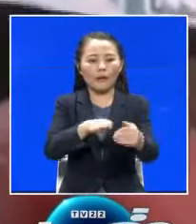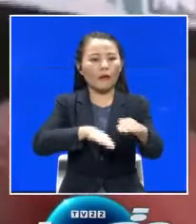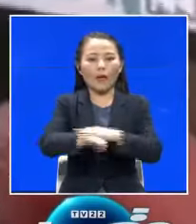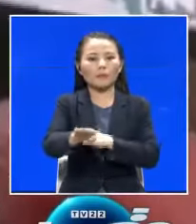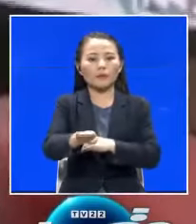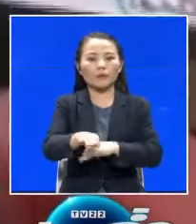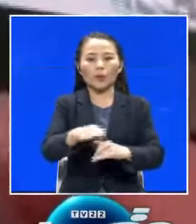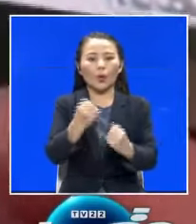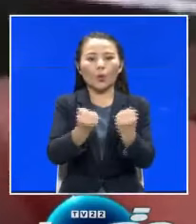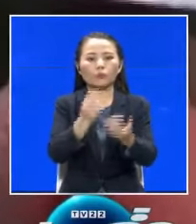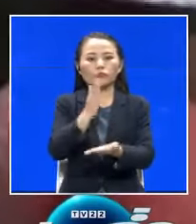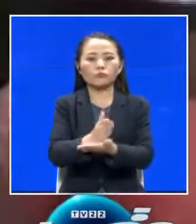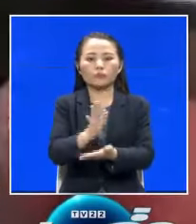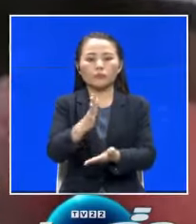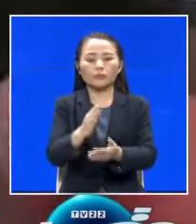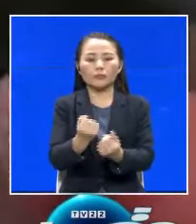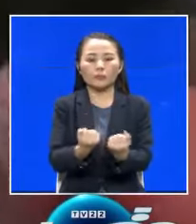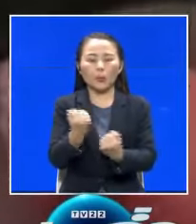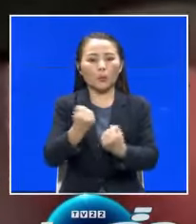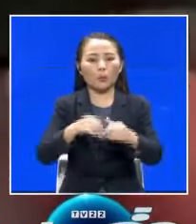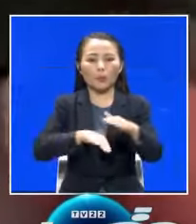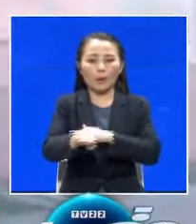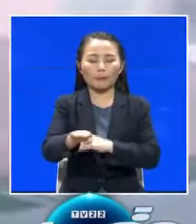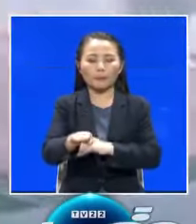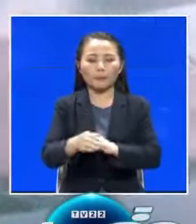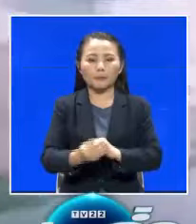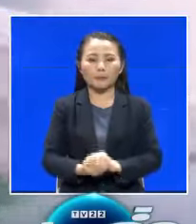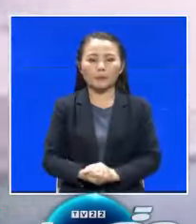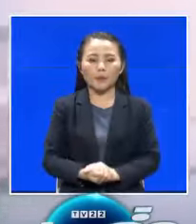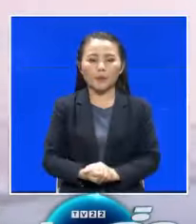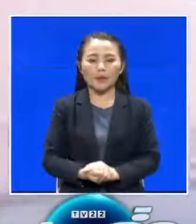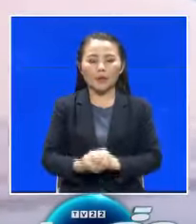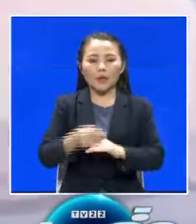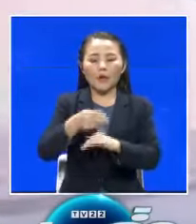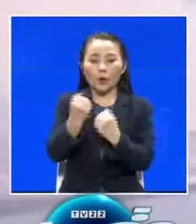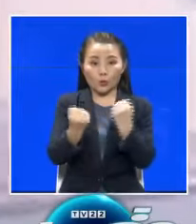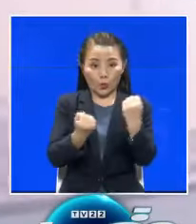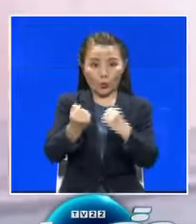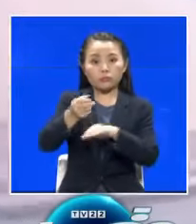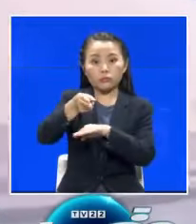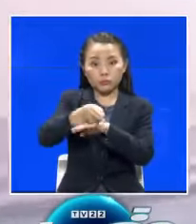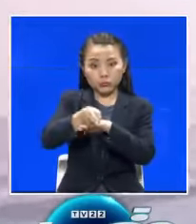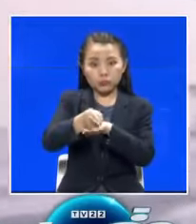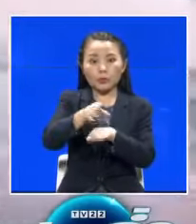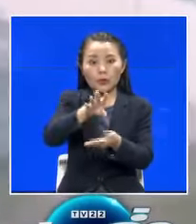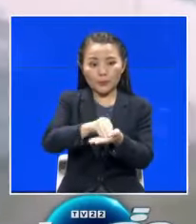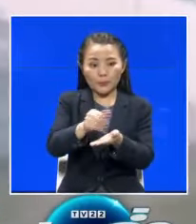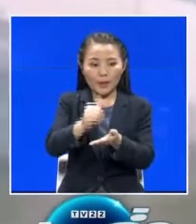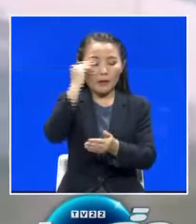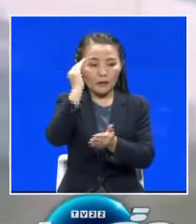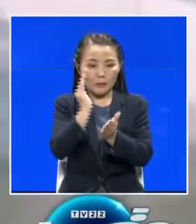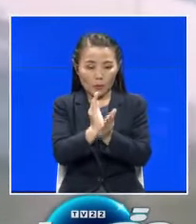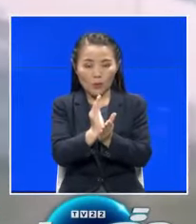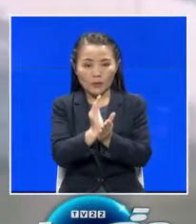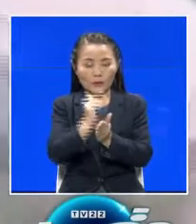ดูเดี๋ยวนี ้เอาจับข้างนี้ขับไปเลยเนี่ยไม่จอดเลยเนี่ย นี่เป็นภาพกล้องหน้ารถนะคะขณะที่พันตำรวจโทกิตติภพเ